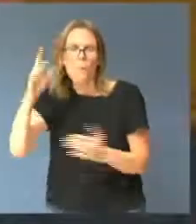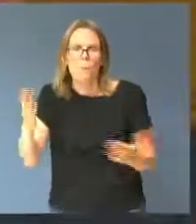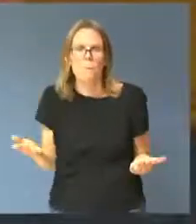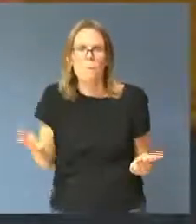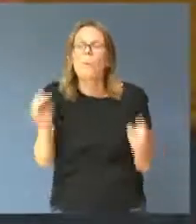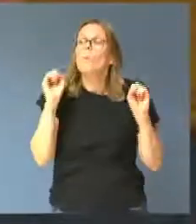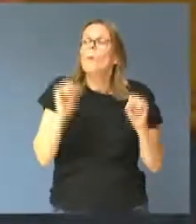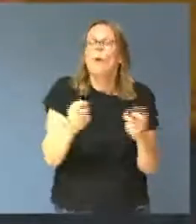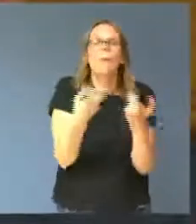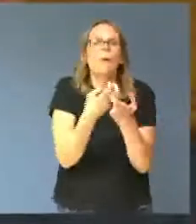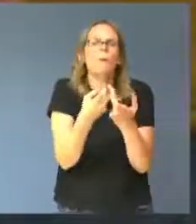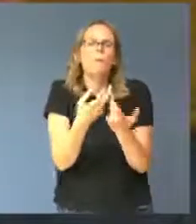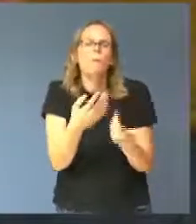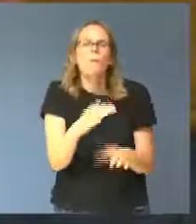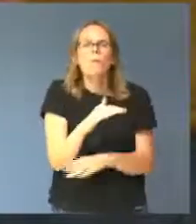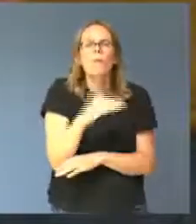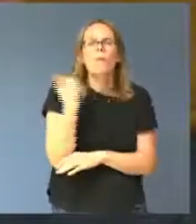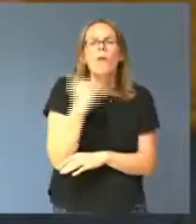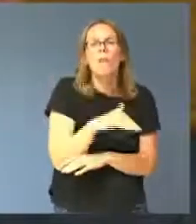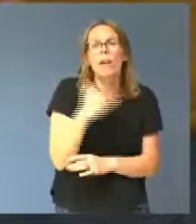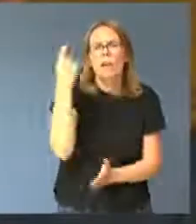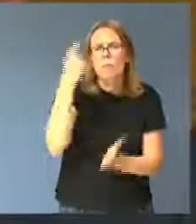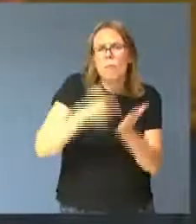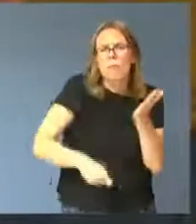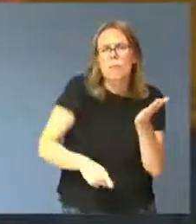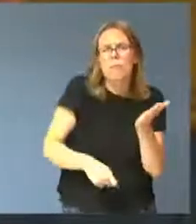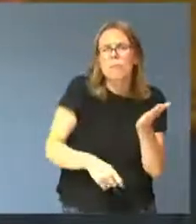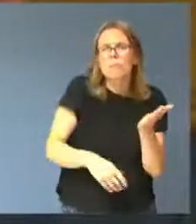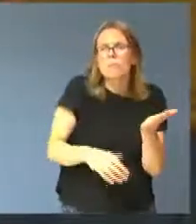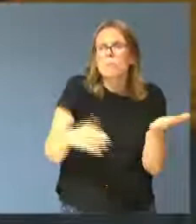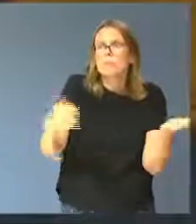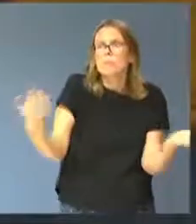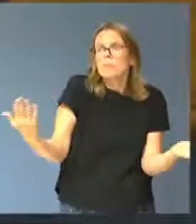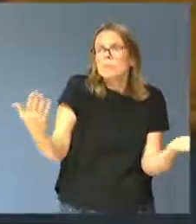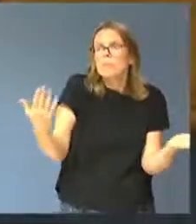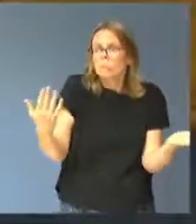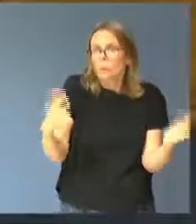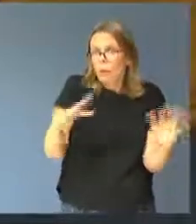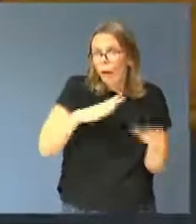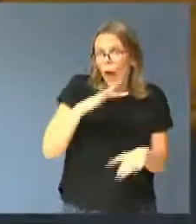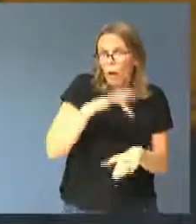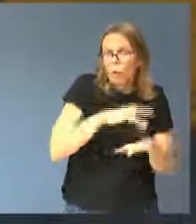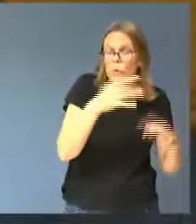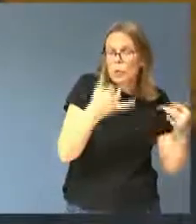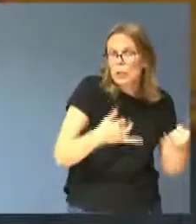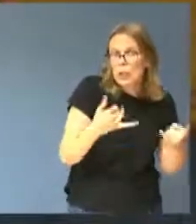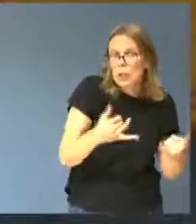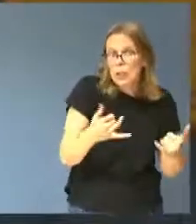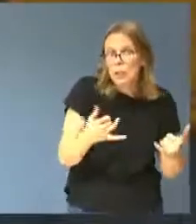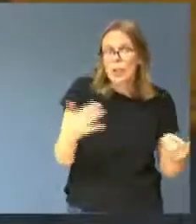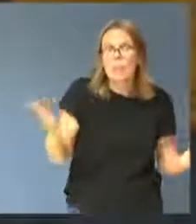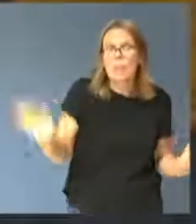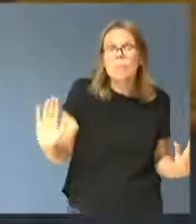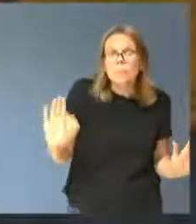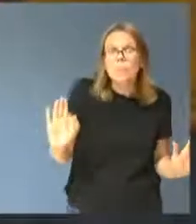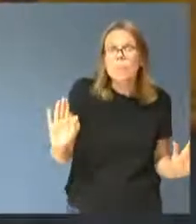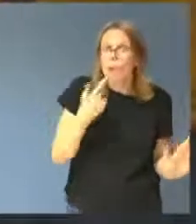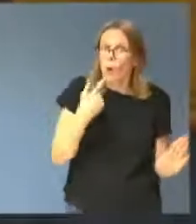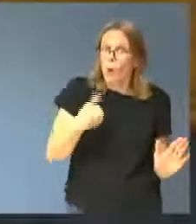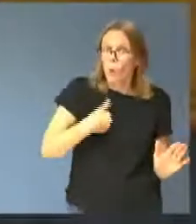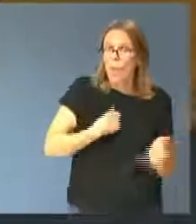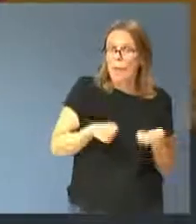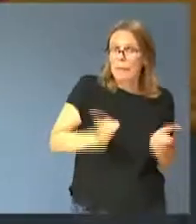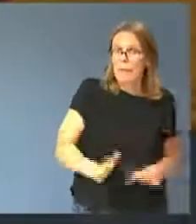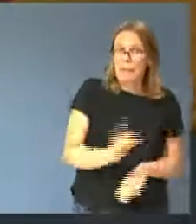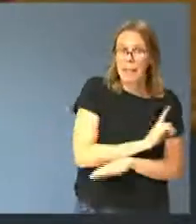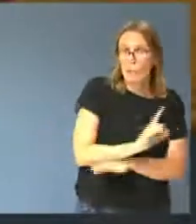forfaitaire. L'amende forfaitaire, Reims a expérimenté, d'ailleurs on l'avait appris par voie de presse, ce n'est pas une décision de la ville,